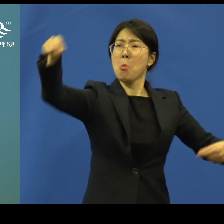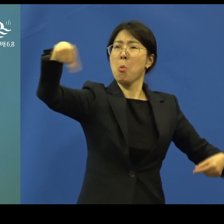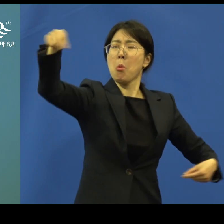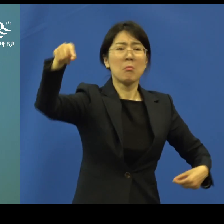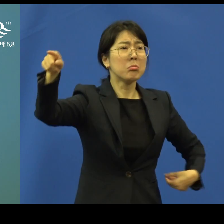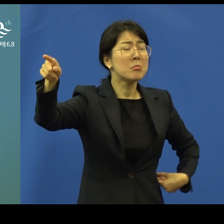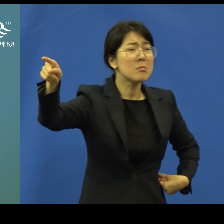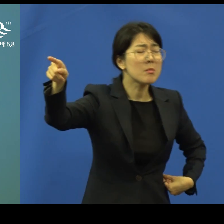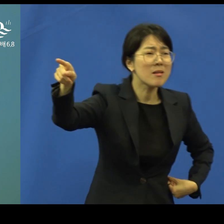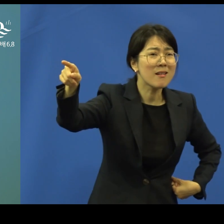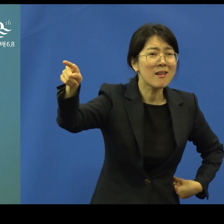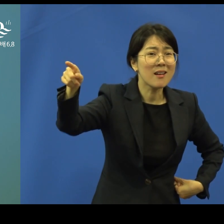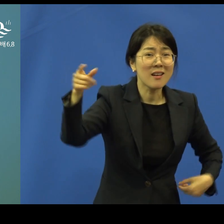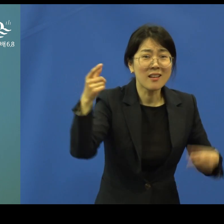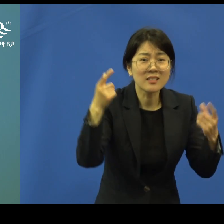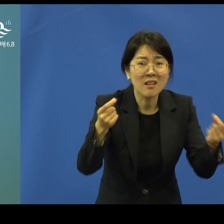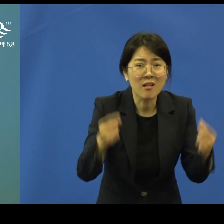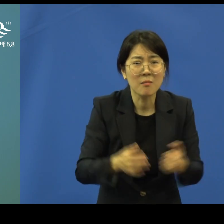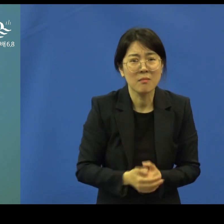오늘 우리는 복음의